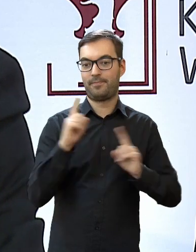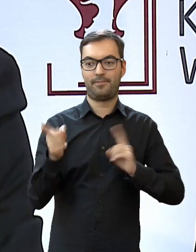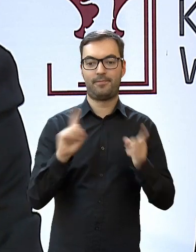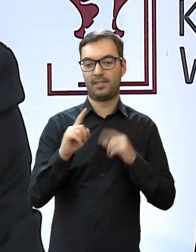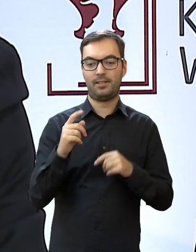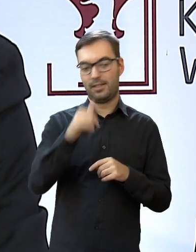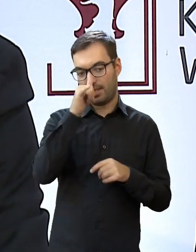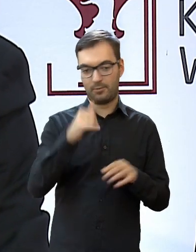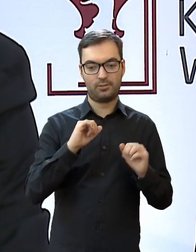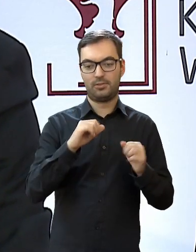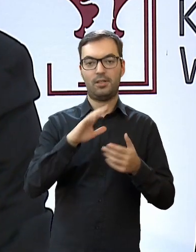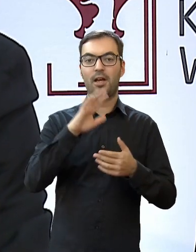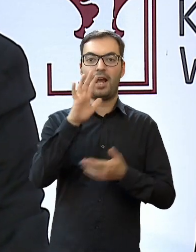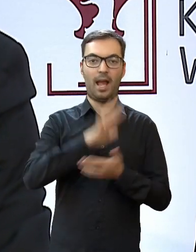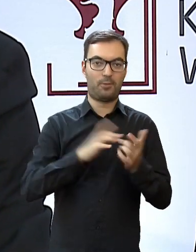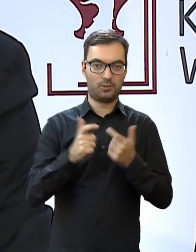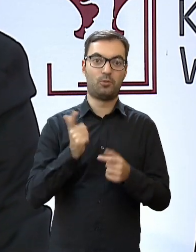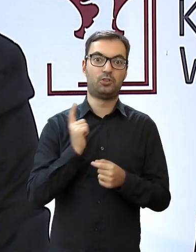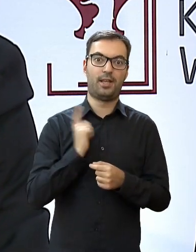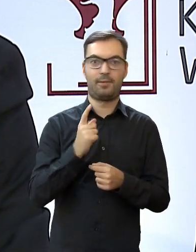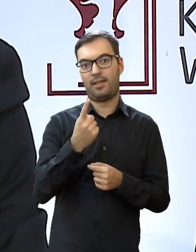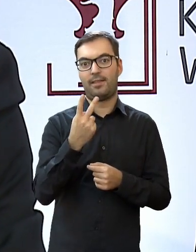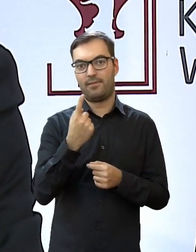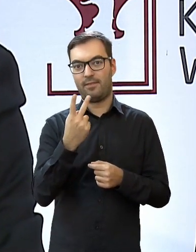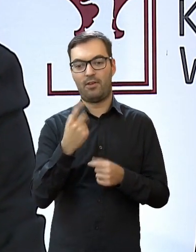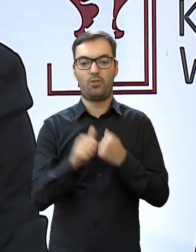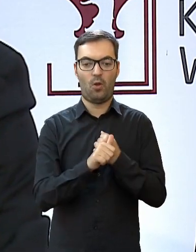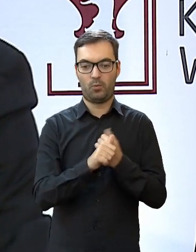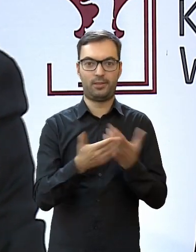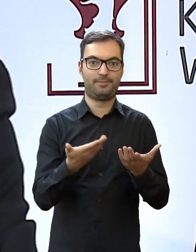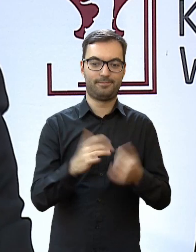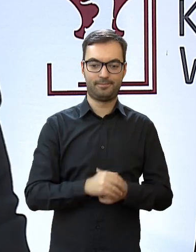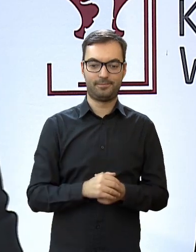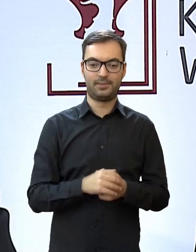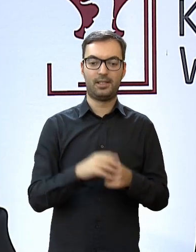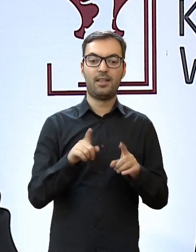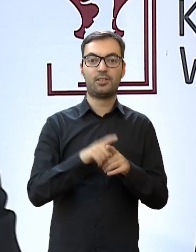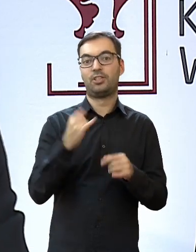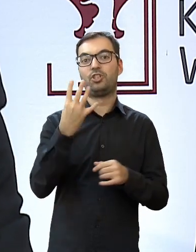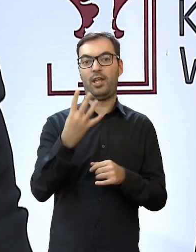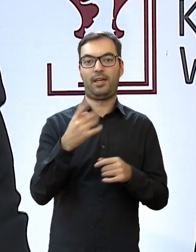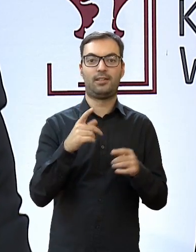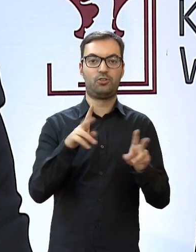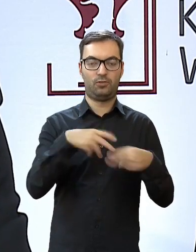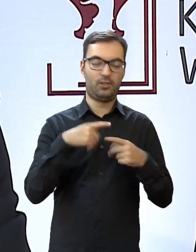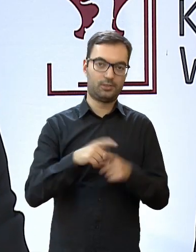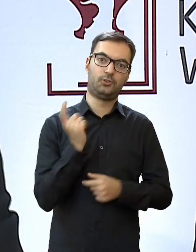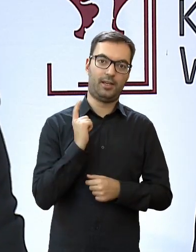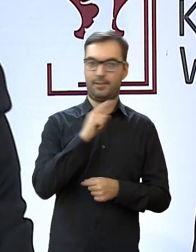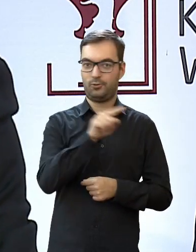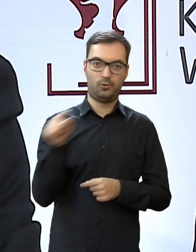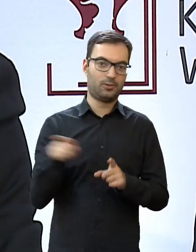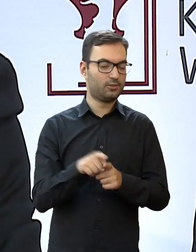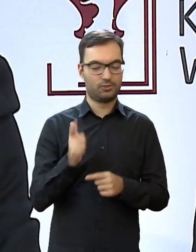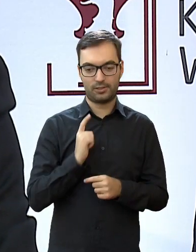jedna komisja nie może protokołu sporządzić, bo jej brakuje jednego obwodowego do kompletu, tak? Ani ta komisja, która ma 4 zwroty czy 3 zwroty, też nie może sporządzić.